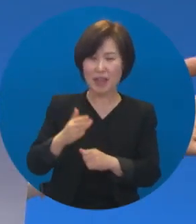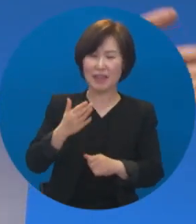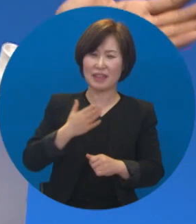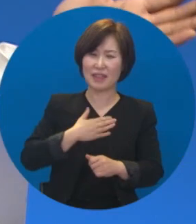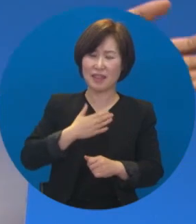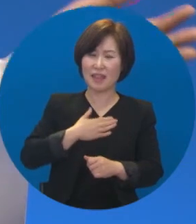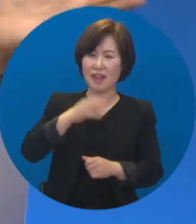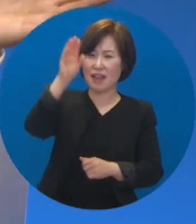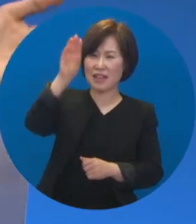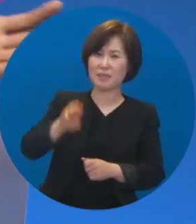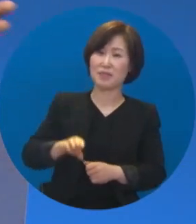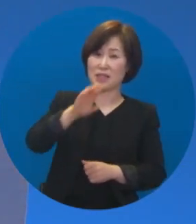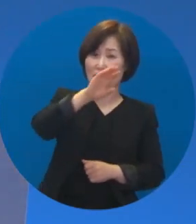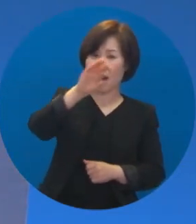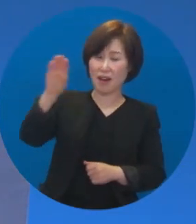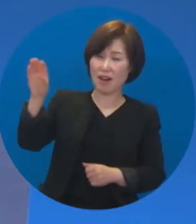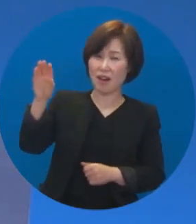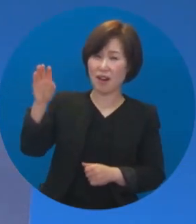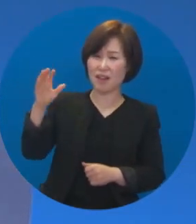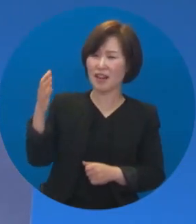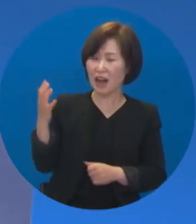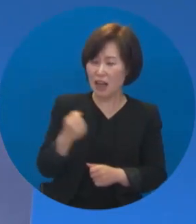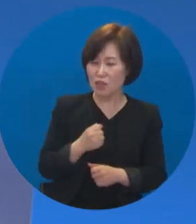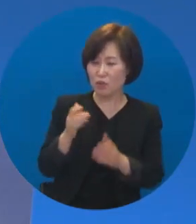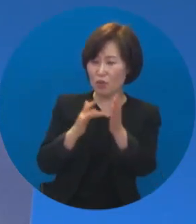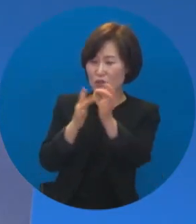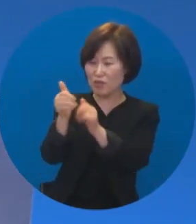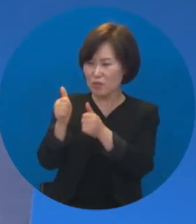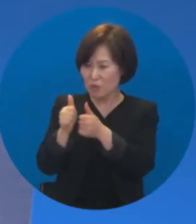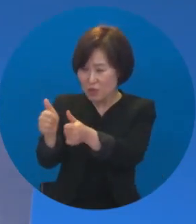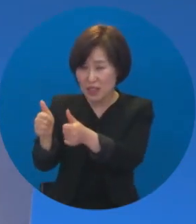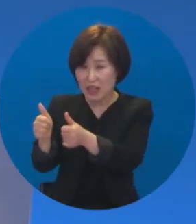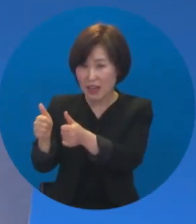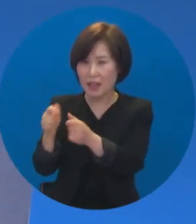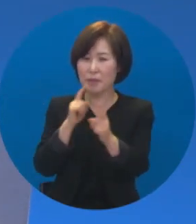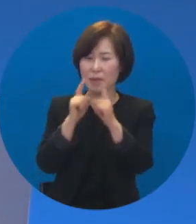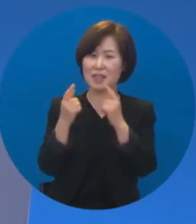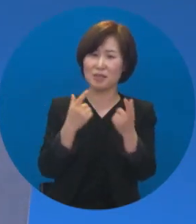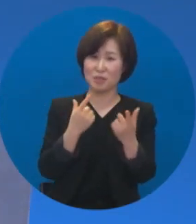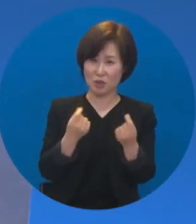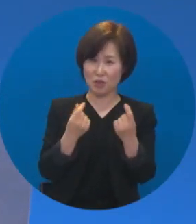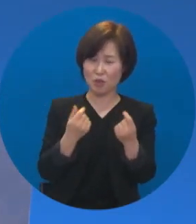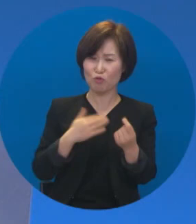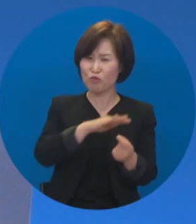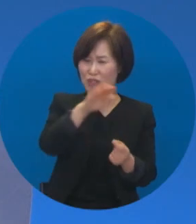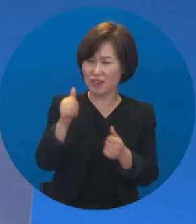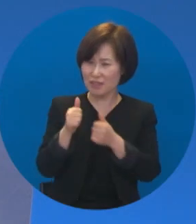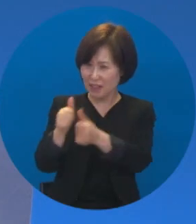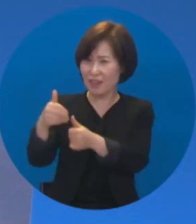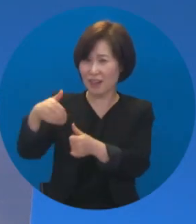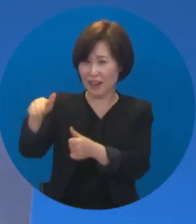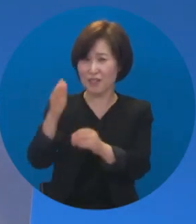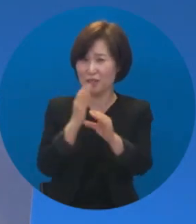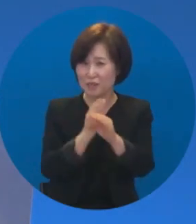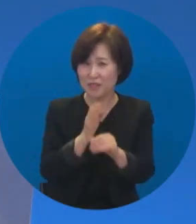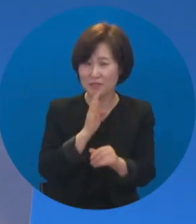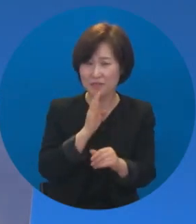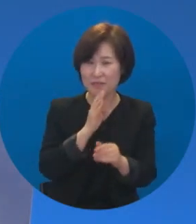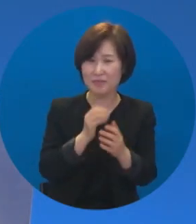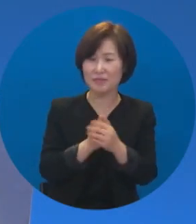지고 나를 좇으라 라고 말씀하신 그분을 우리가 따르고 있는 겁니다.